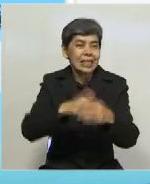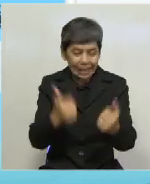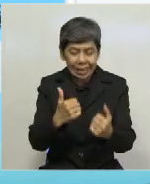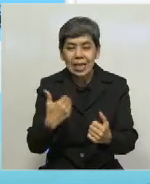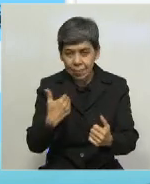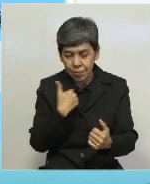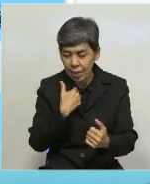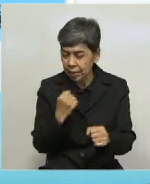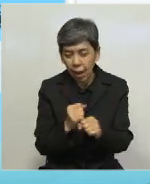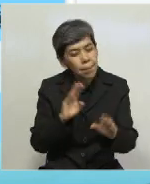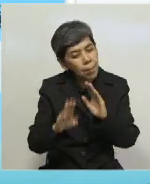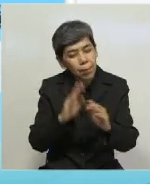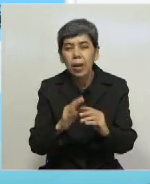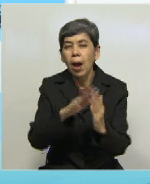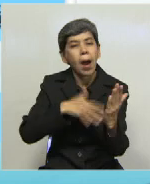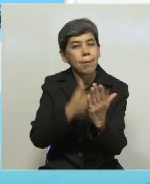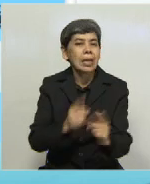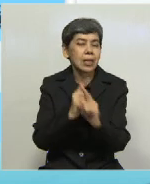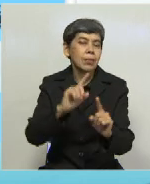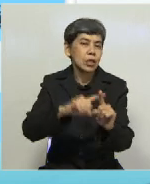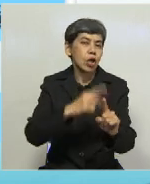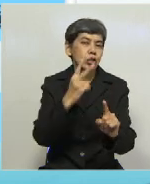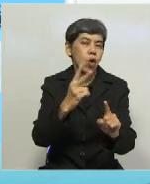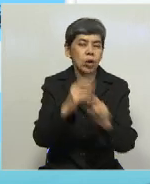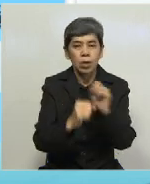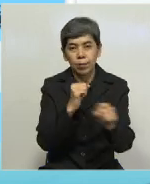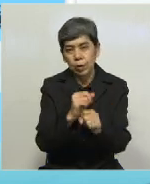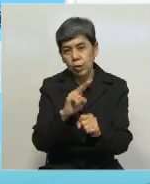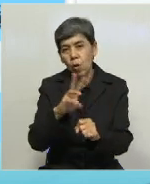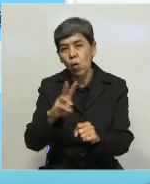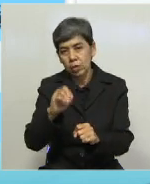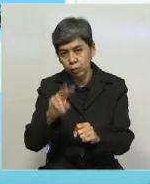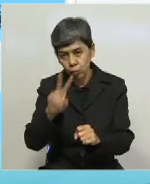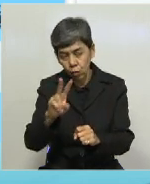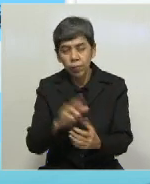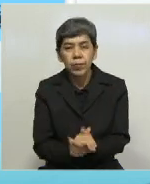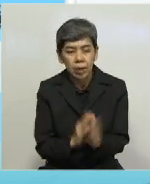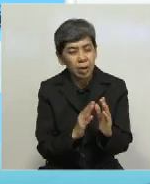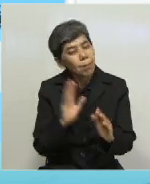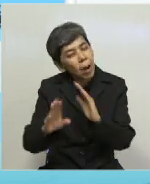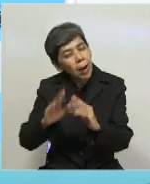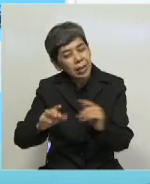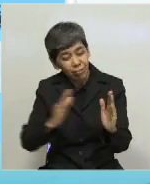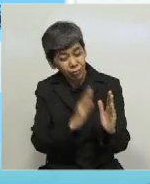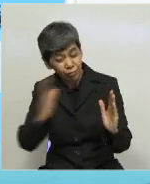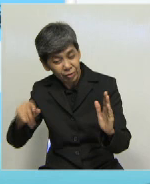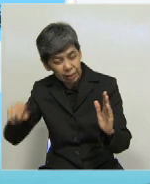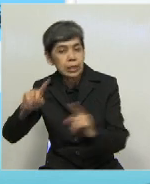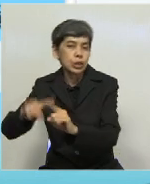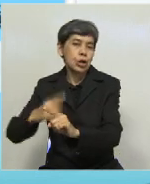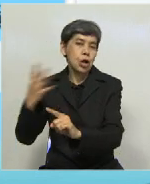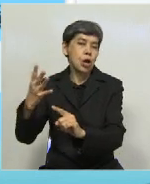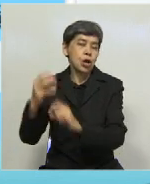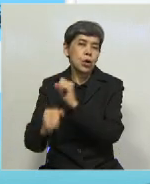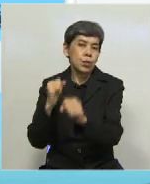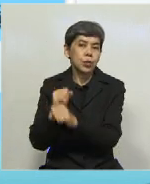ะเกิดขึ้นอย่างเร็วที่สุดตามโรดแมปในเดือนกุมภาพันธ์2562หรือช้าที่สุดในเดือนพฤษภา